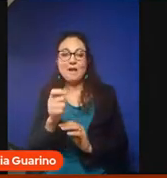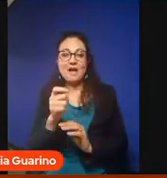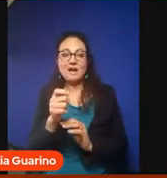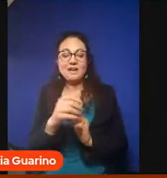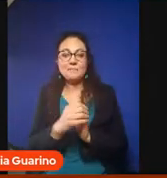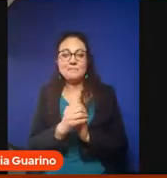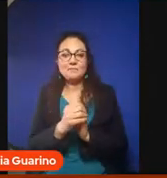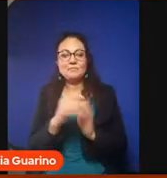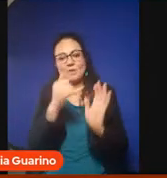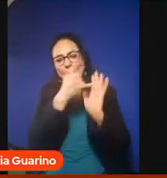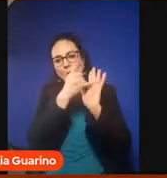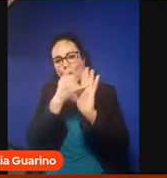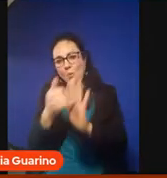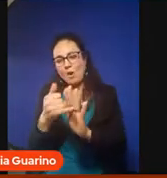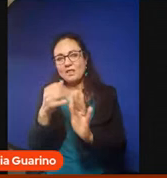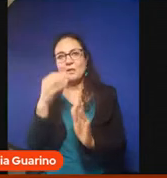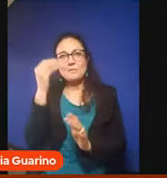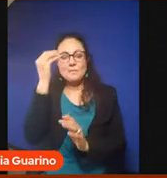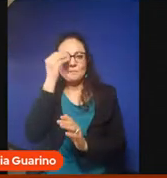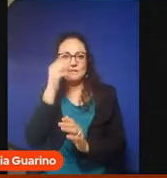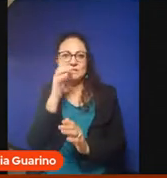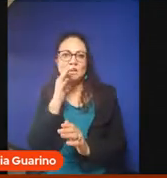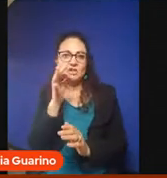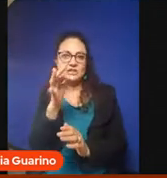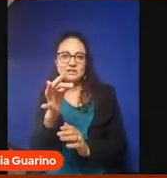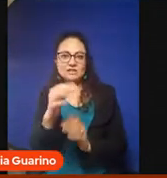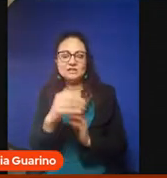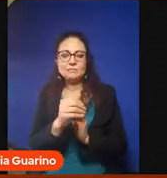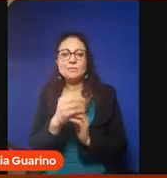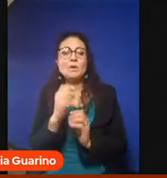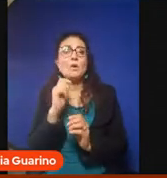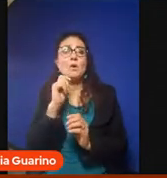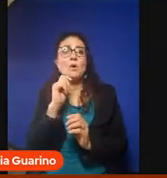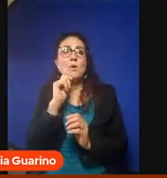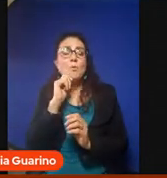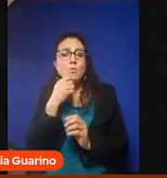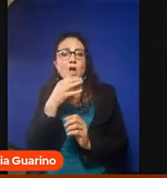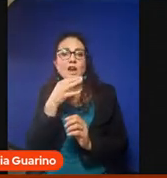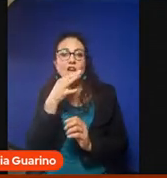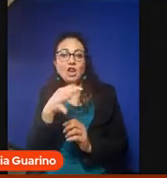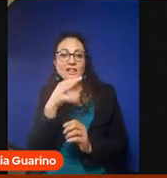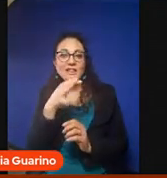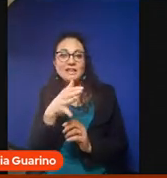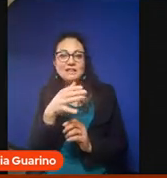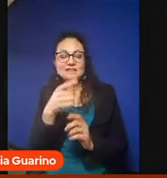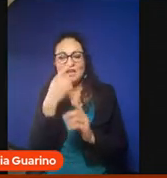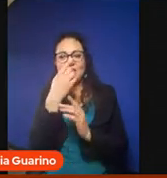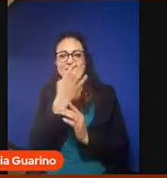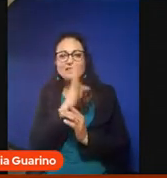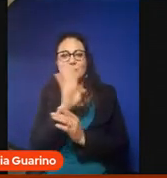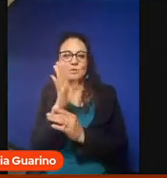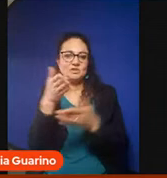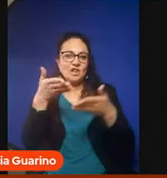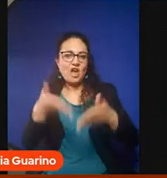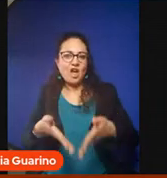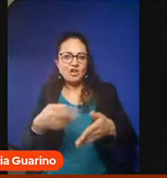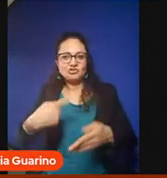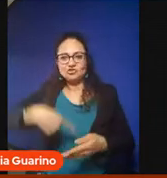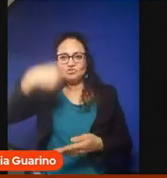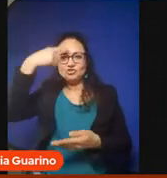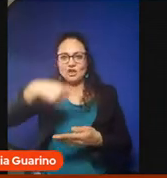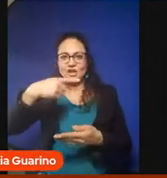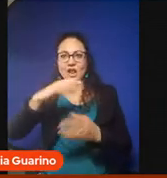Un'ultima considerazione. La buona notizia, come dimostra anche questa giornata in tutto il